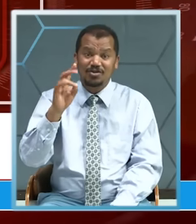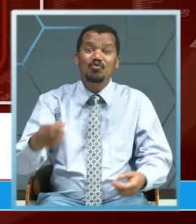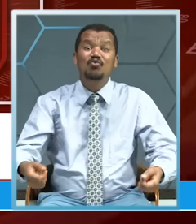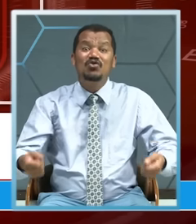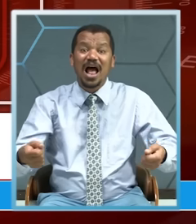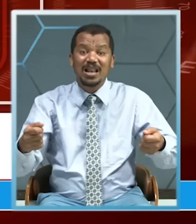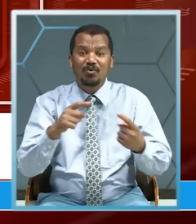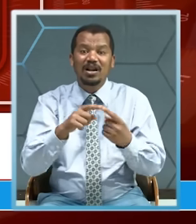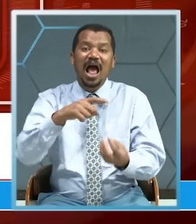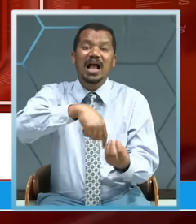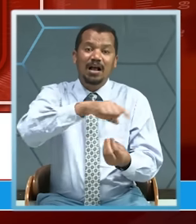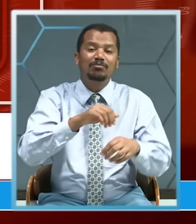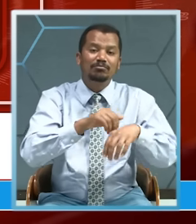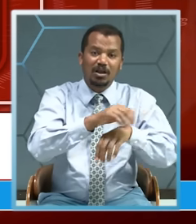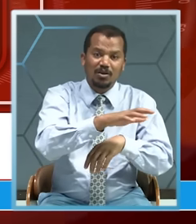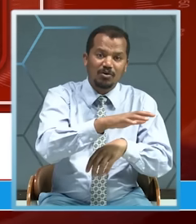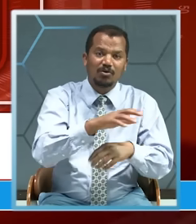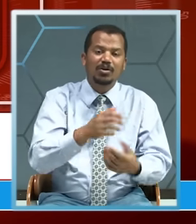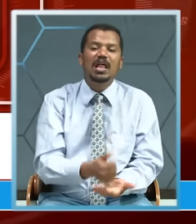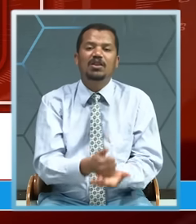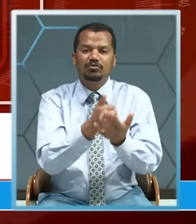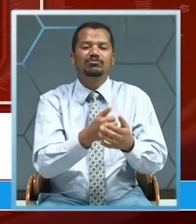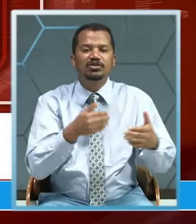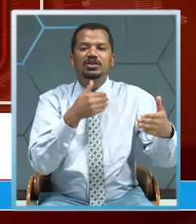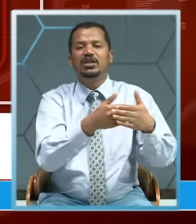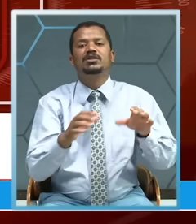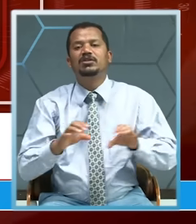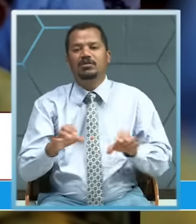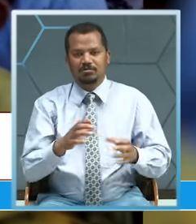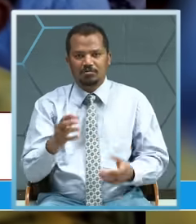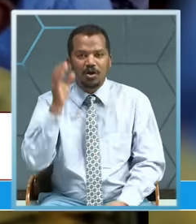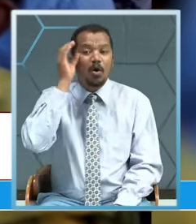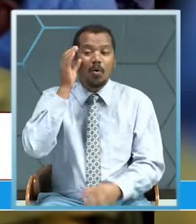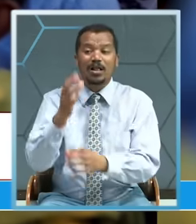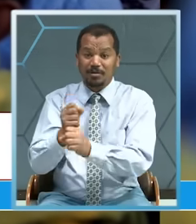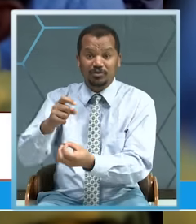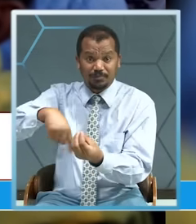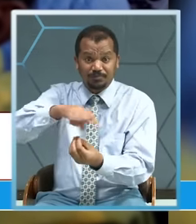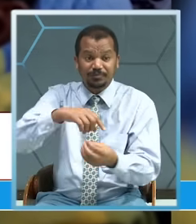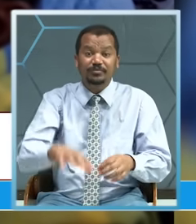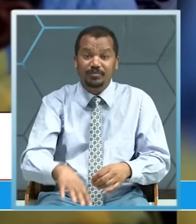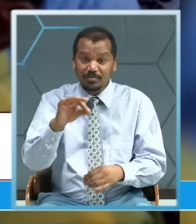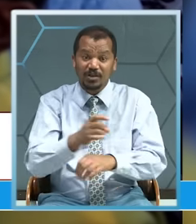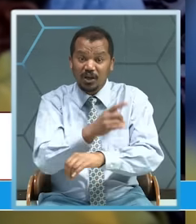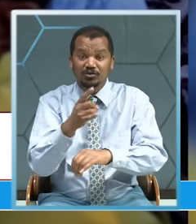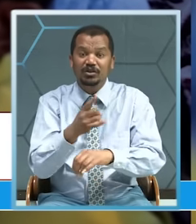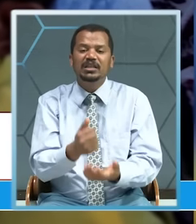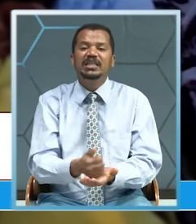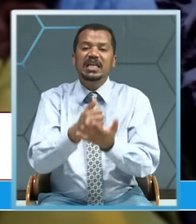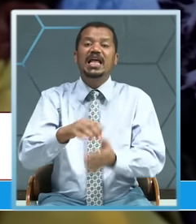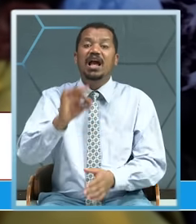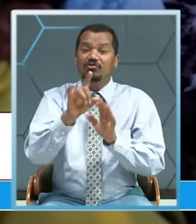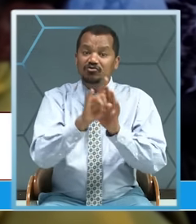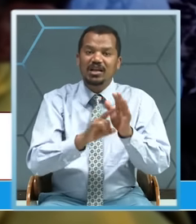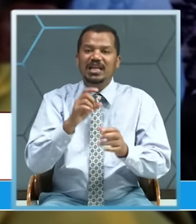27,887 ኩንታል ወደ አካባቢው ተልኮ ለተረጂዎች እንዲደርስ ተደርጓል። ህወሓት በያዛቸው አካባቢዎች የሚገኙ ዜጎች